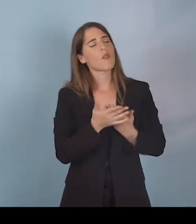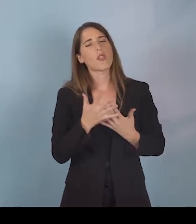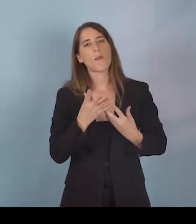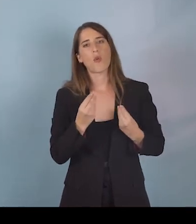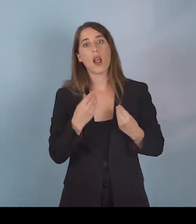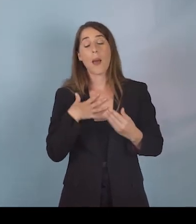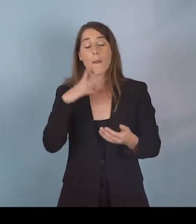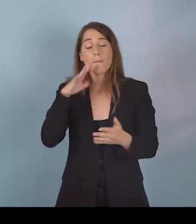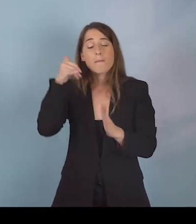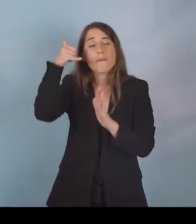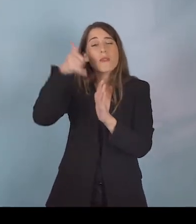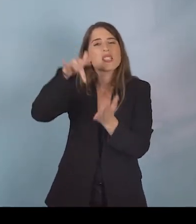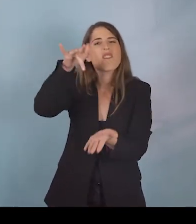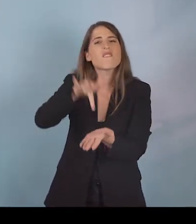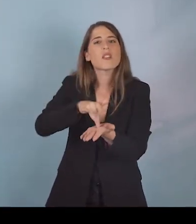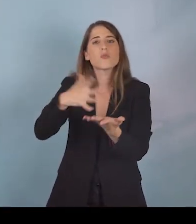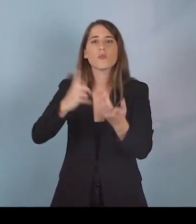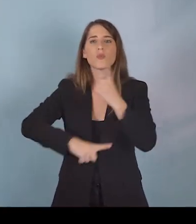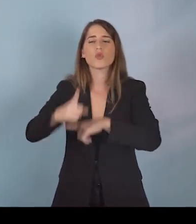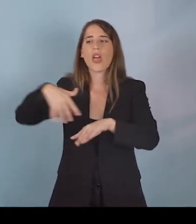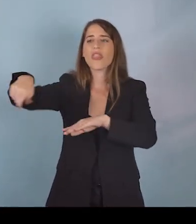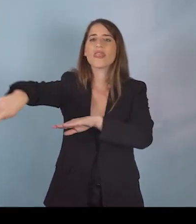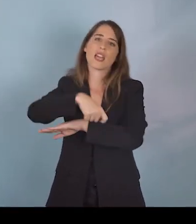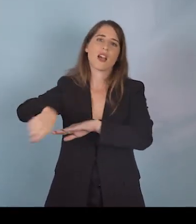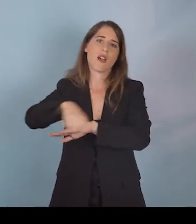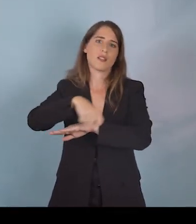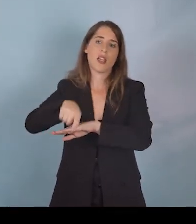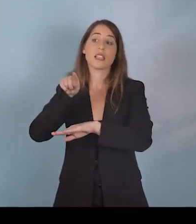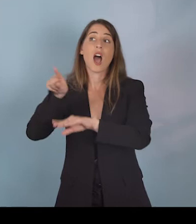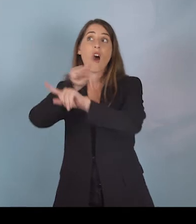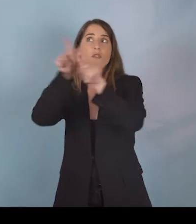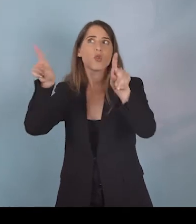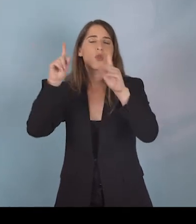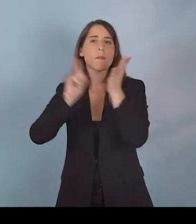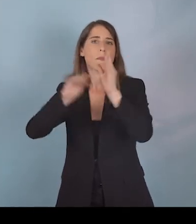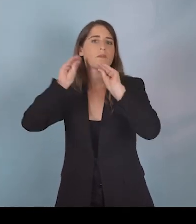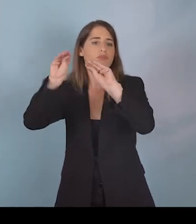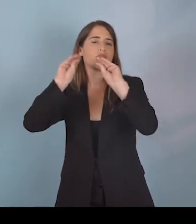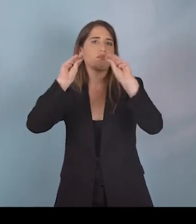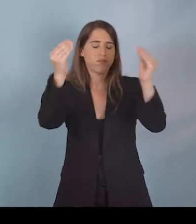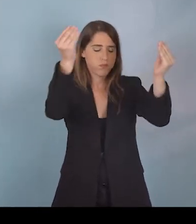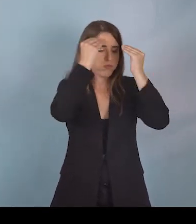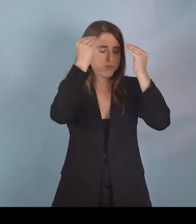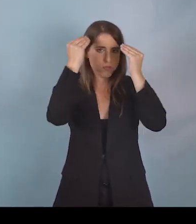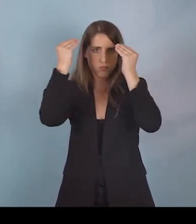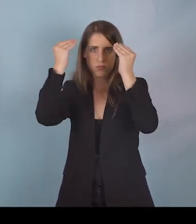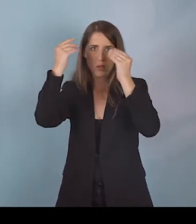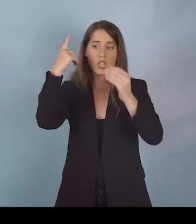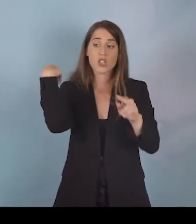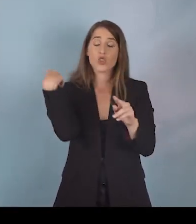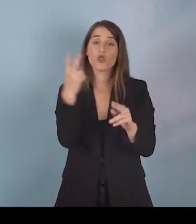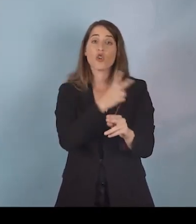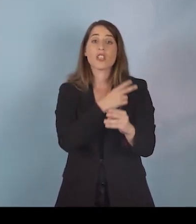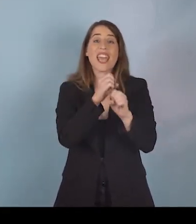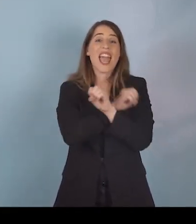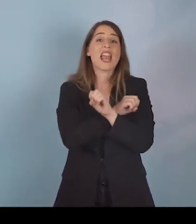με αυτά και είναι πολύ αποδοτικό και με βοηθάει πολύ, αλλά στον πυρήνα της δικαιοσύνης που είναι οι δικαστές. Με έναν διπλό σκοπό. Όχι μόνο